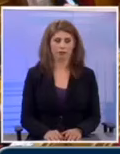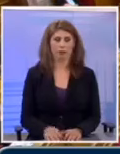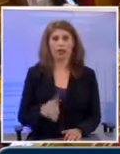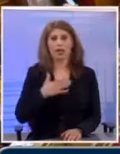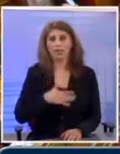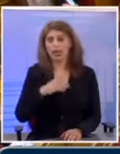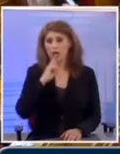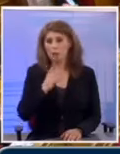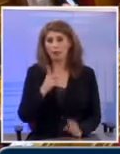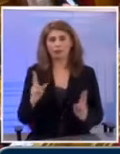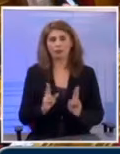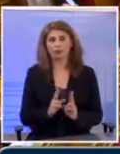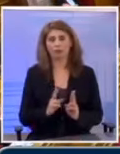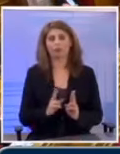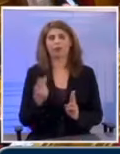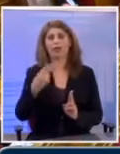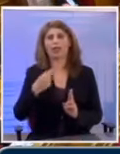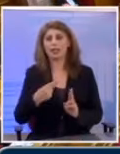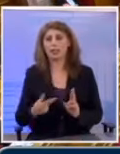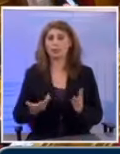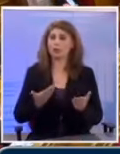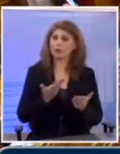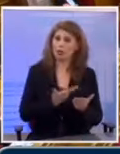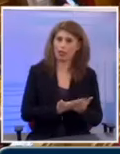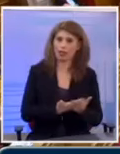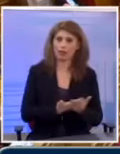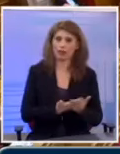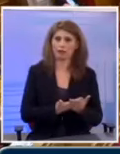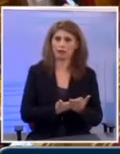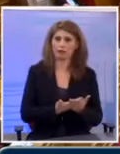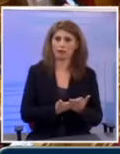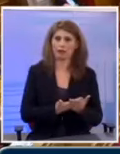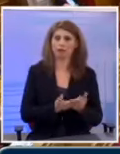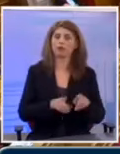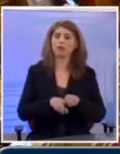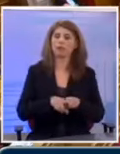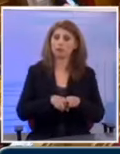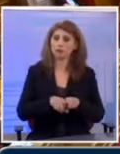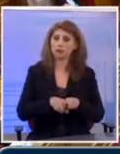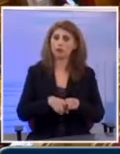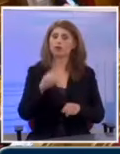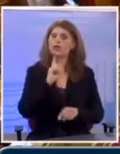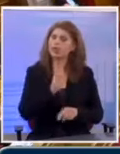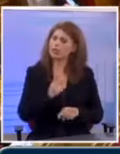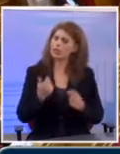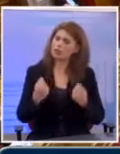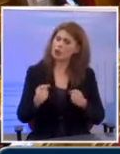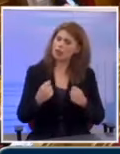επιγραμματικά και στα θέματα που θέσατε σε σχέση την κριτική που